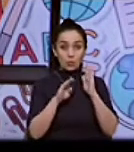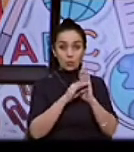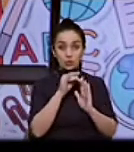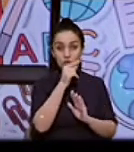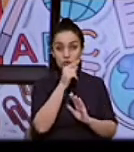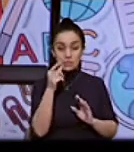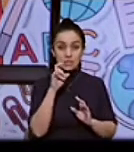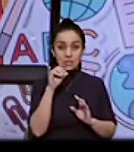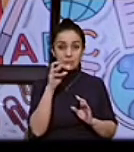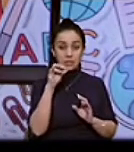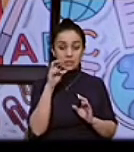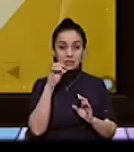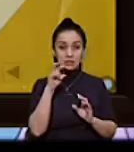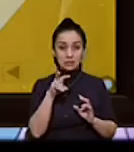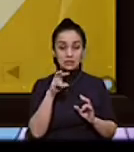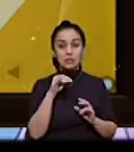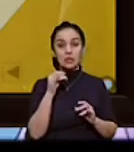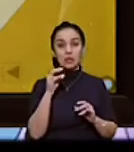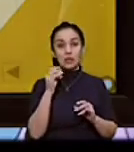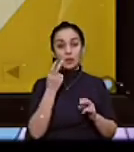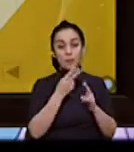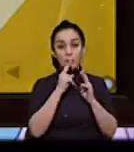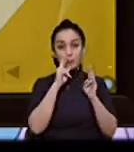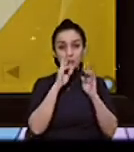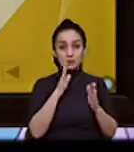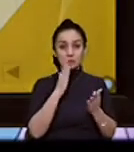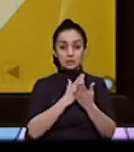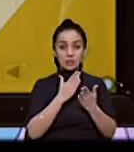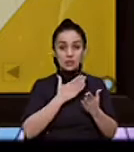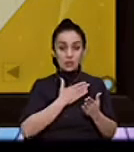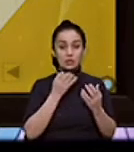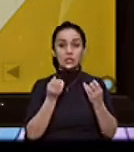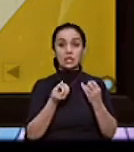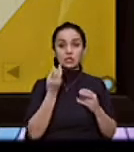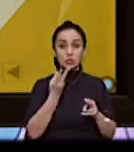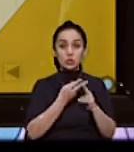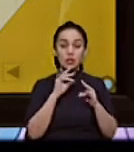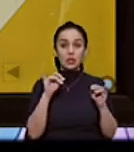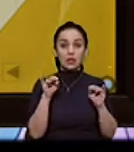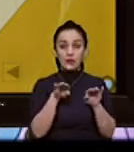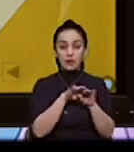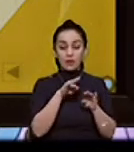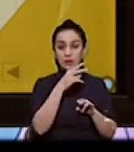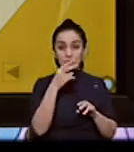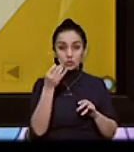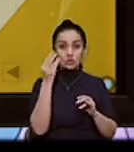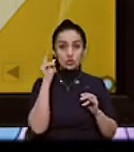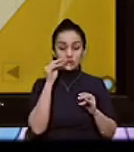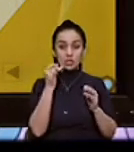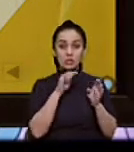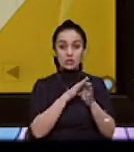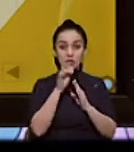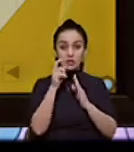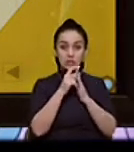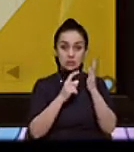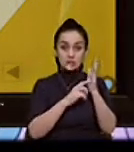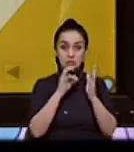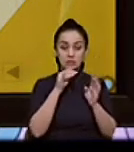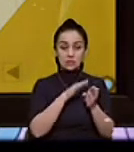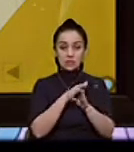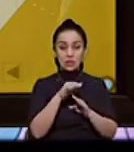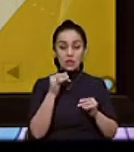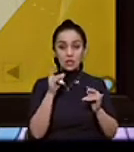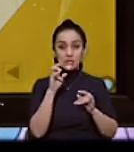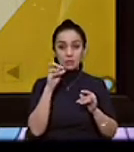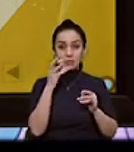под чертой, знаменателем. Знаменатель показывает нам, на сколько равных частей разделили целое,